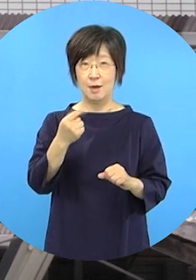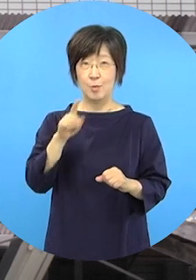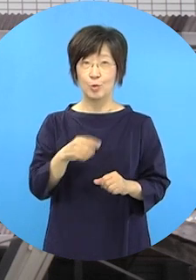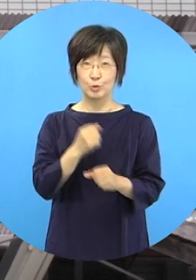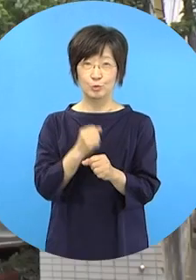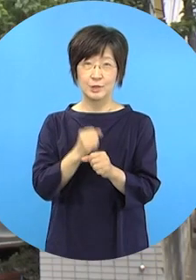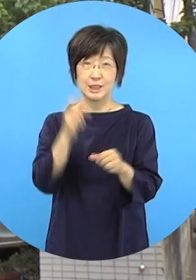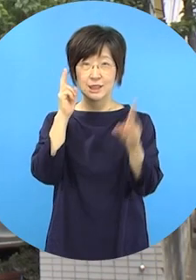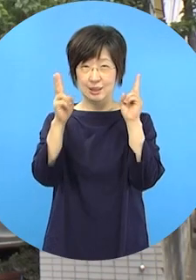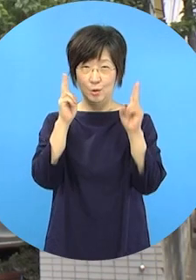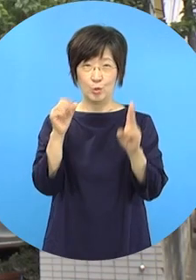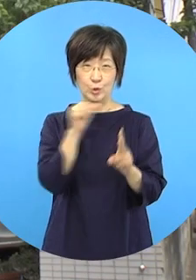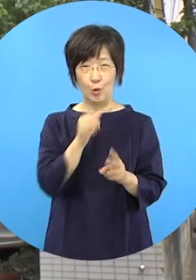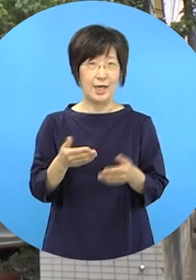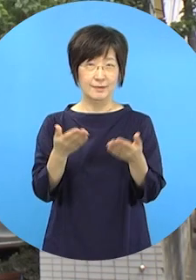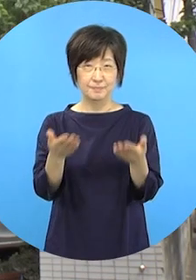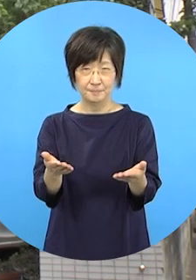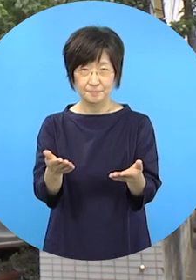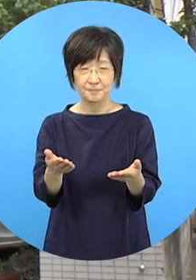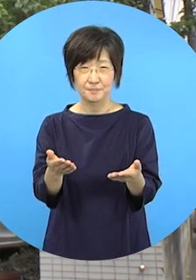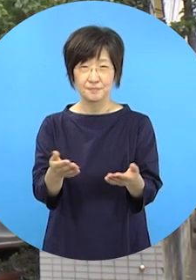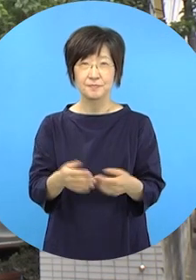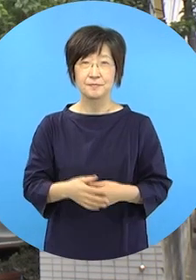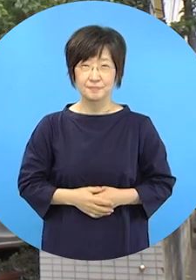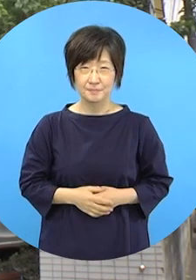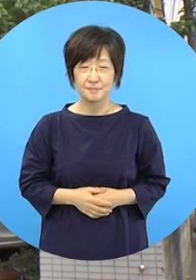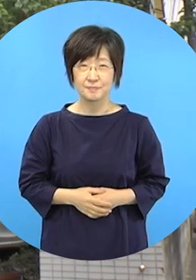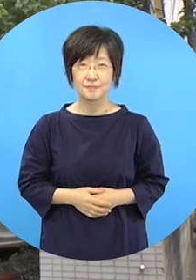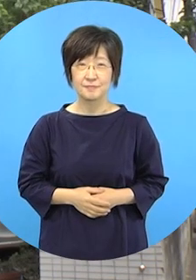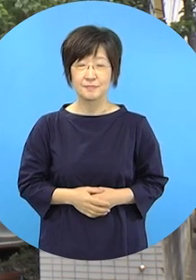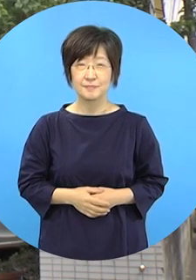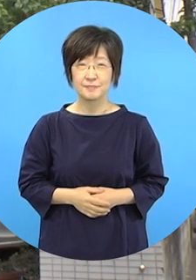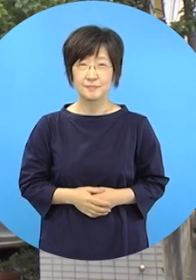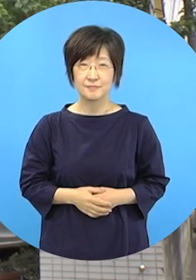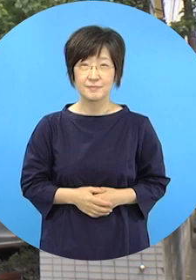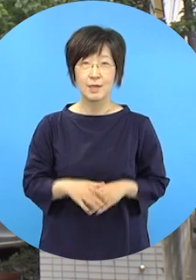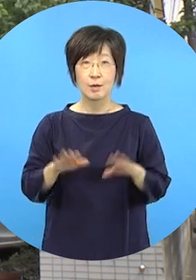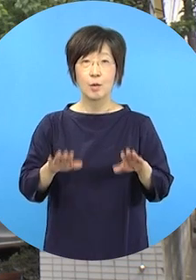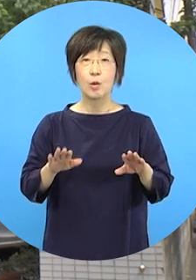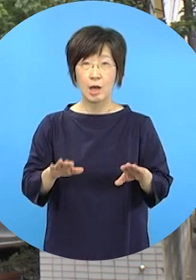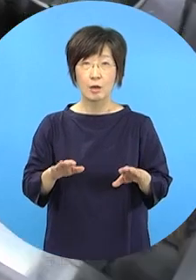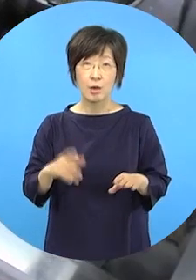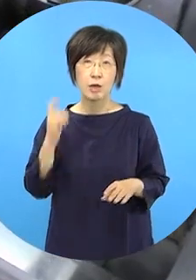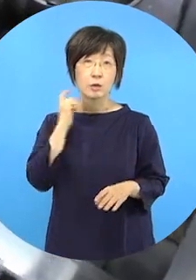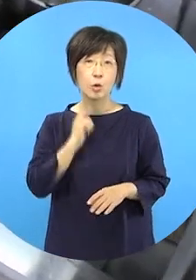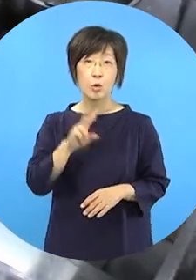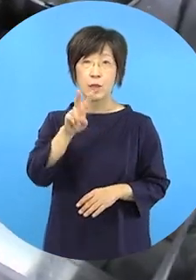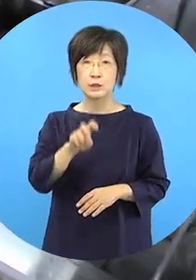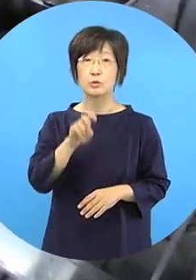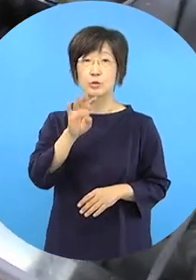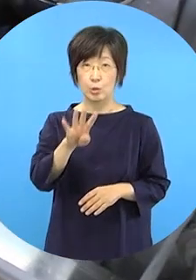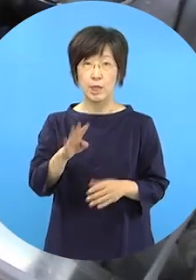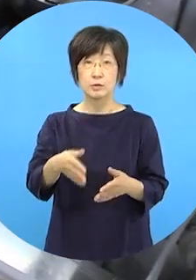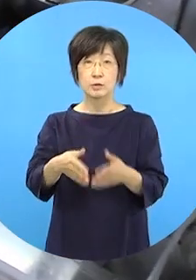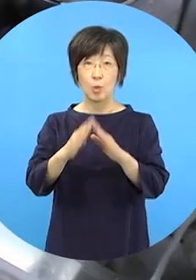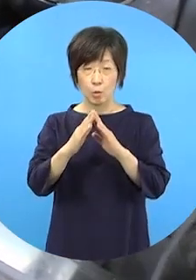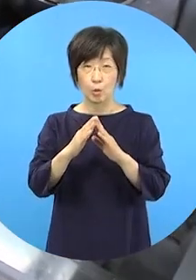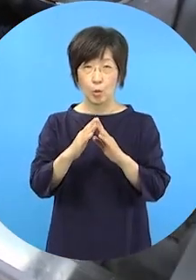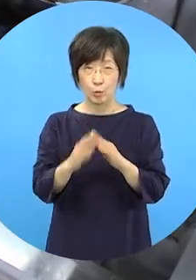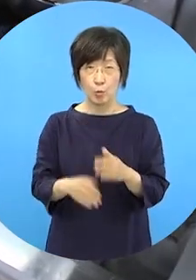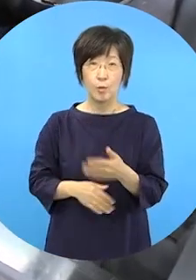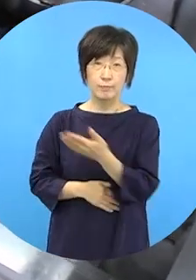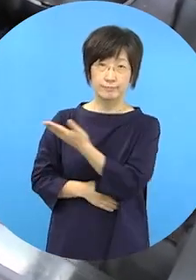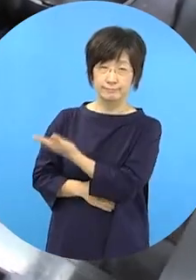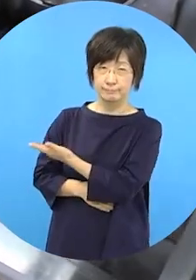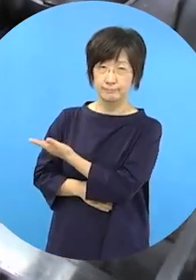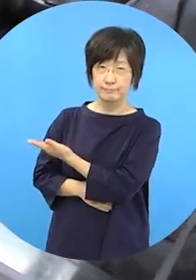業を紹介するコーナー、ものづくりの現場 NOW。 今回は昭和24年創業の株式会